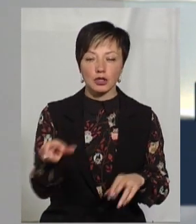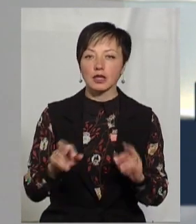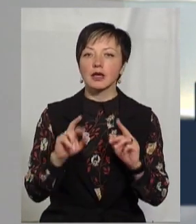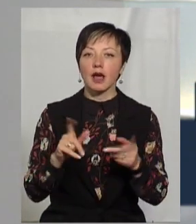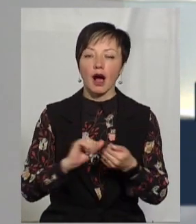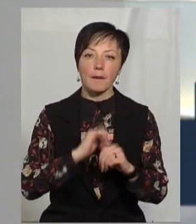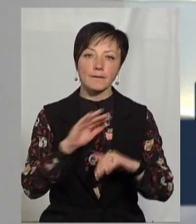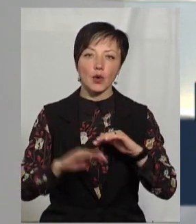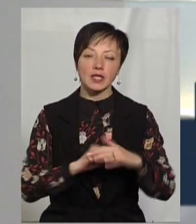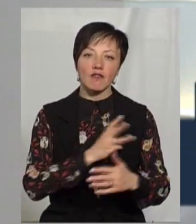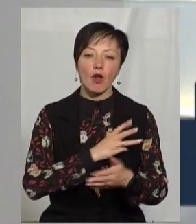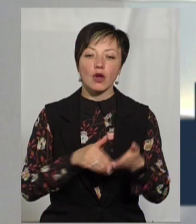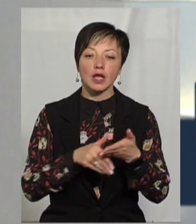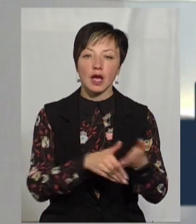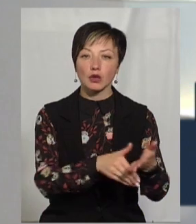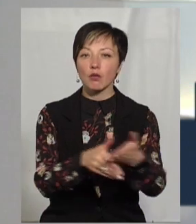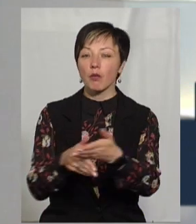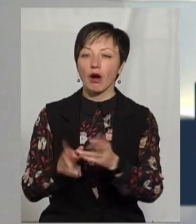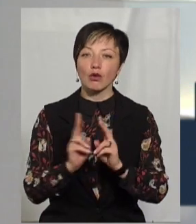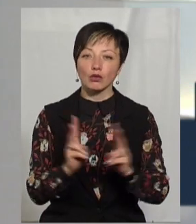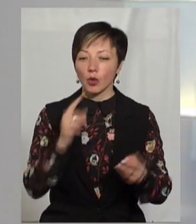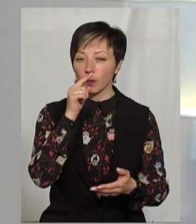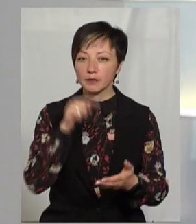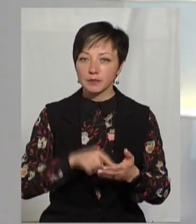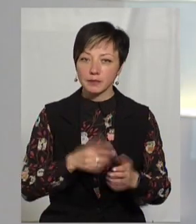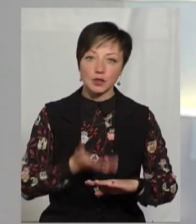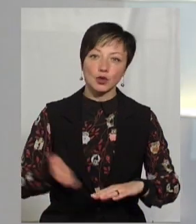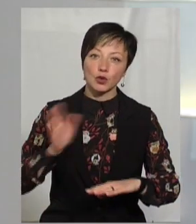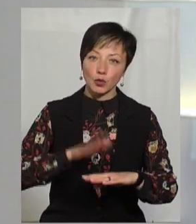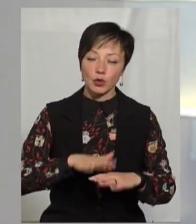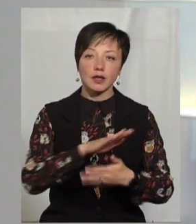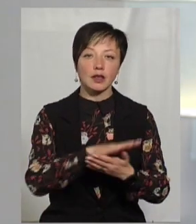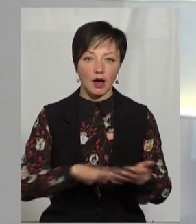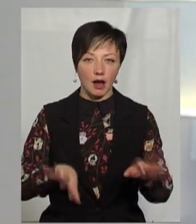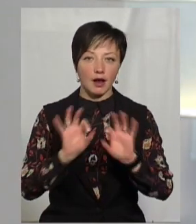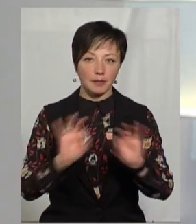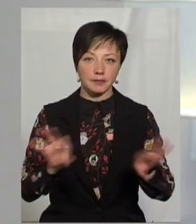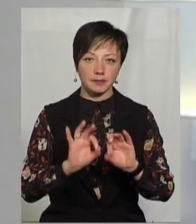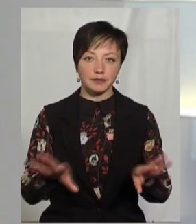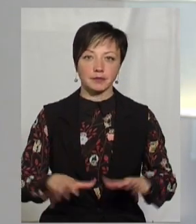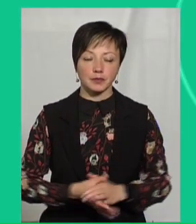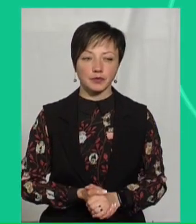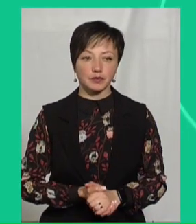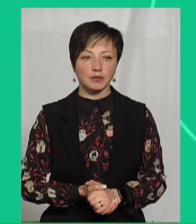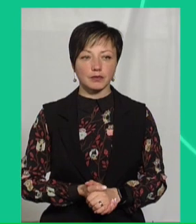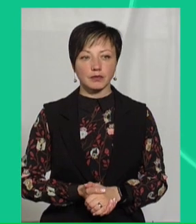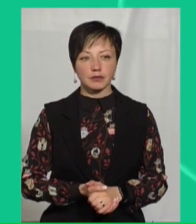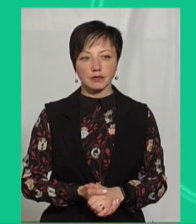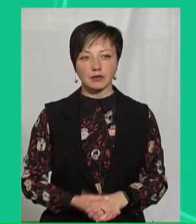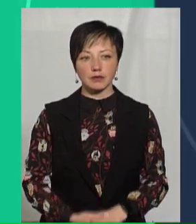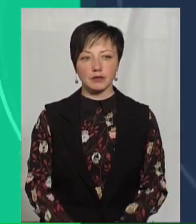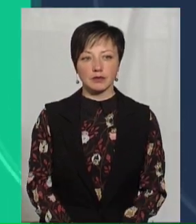Як кам'янці-подільські волонтери допомагають тим, хто опинився у скруті, далі у сюжеті Світлани Поробок.